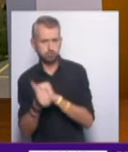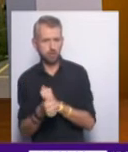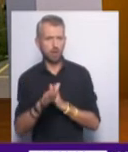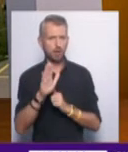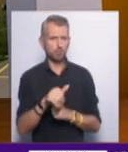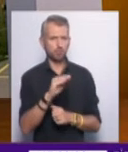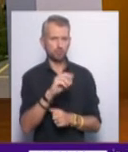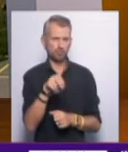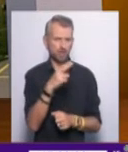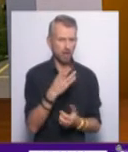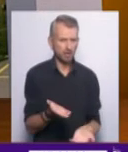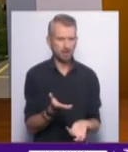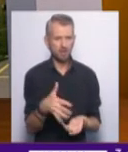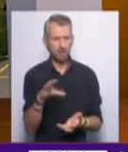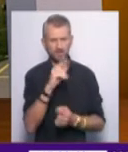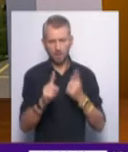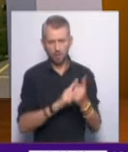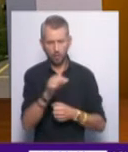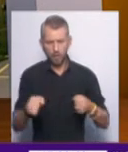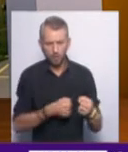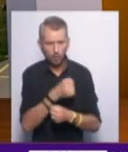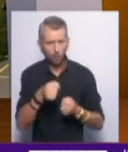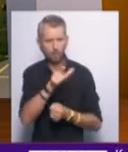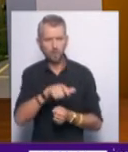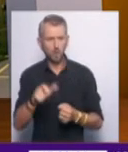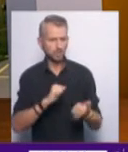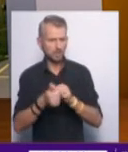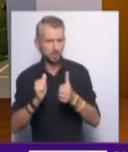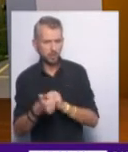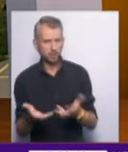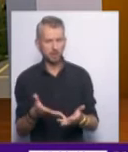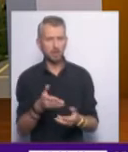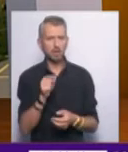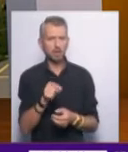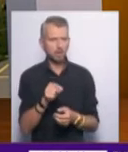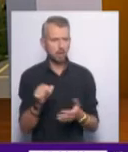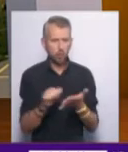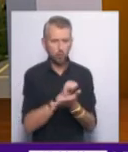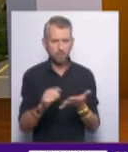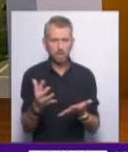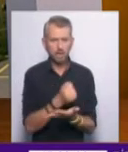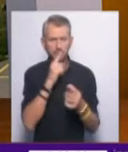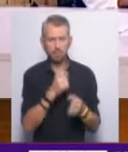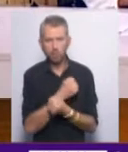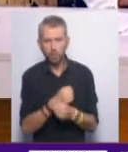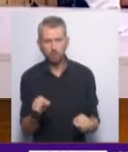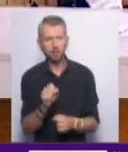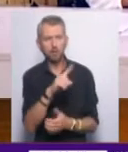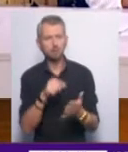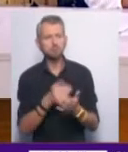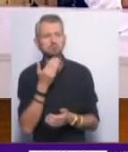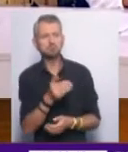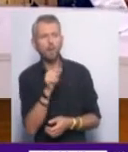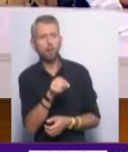ЖЕДів, все реорганізовується, люди змінюються, ці акти знайти неможливо. Запитай у